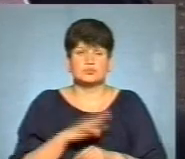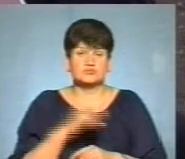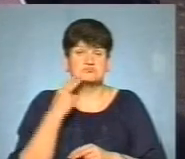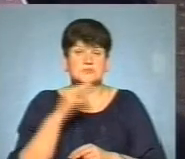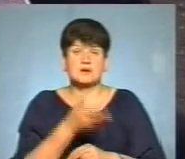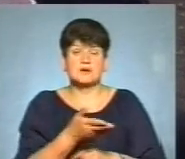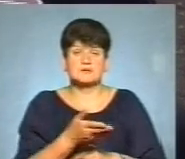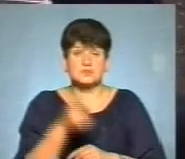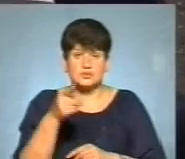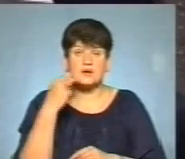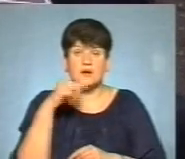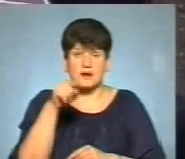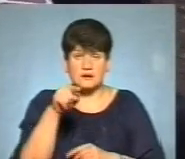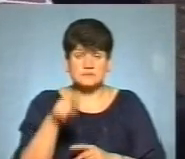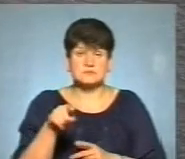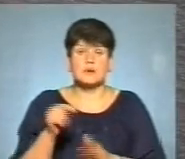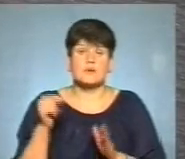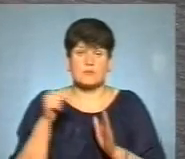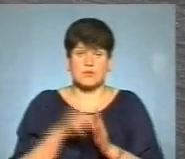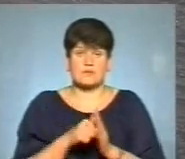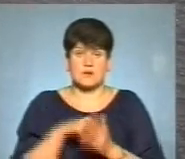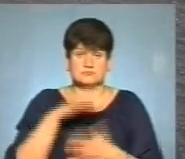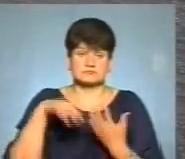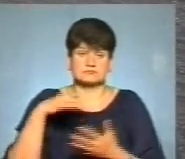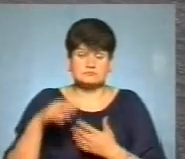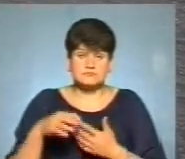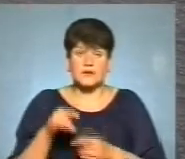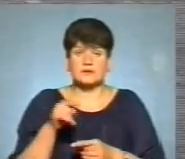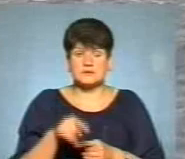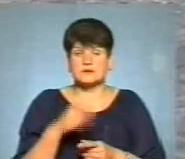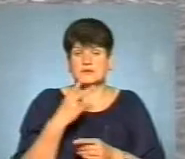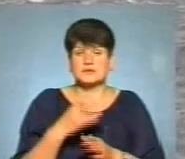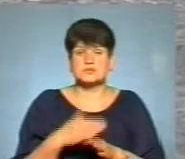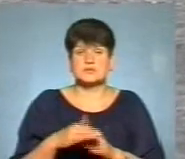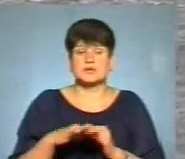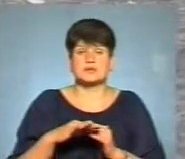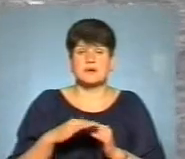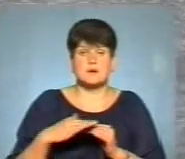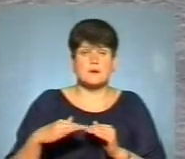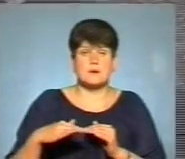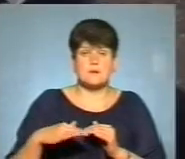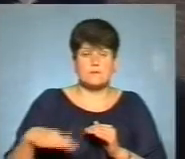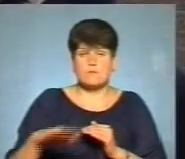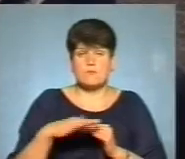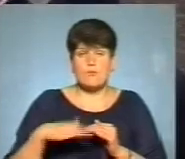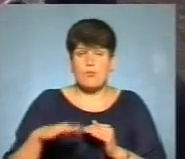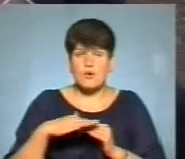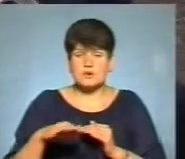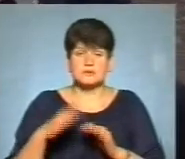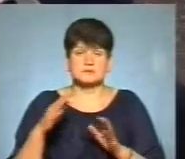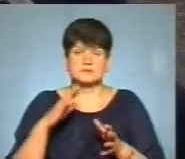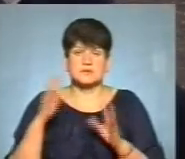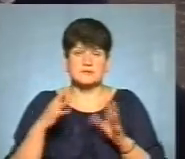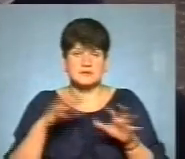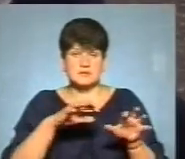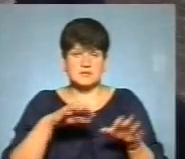той кращий якраз там попав під стихію. А так виглядає частина поля, де вітер позривав буряки. Степан Коціра каже, ще не